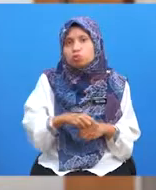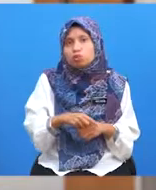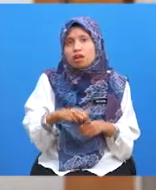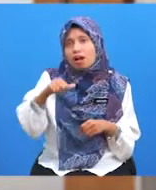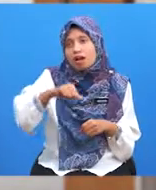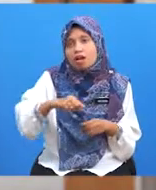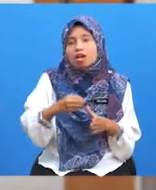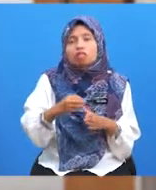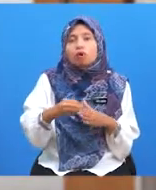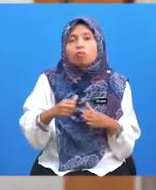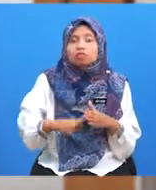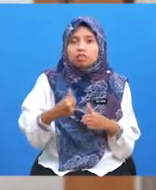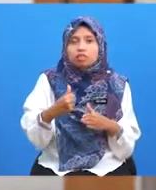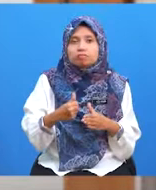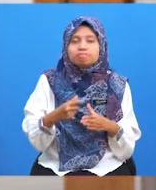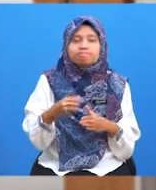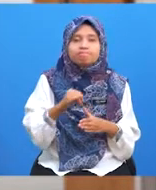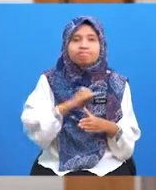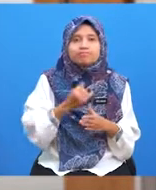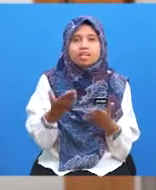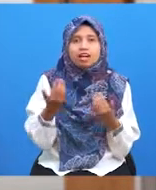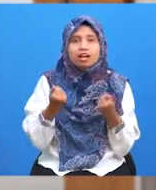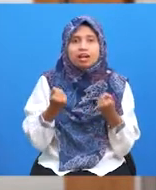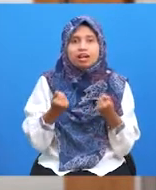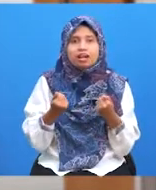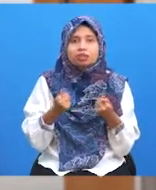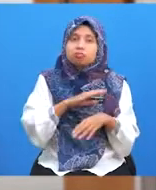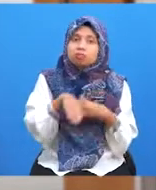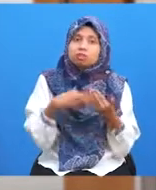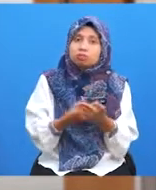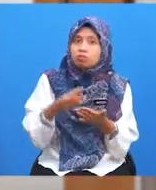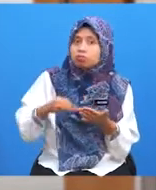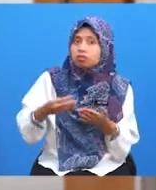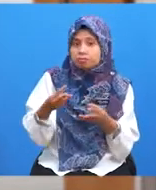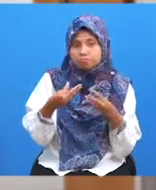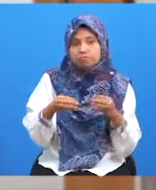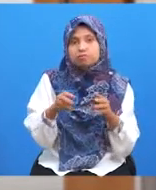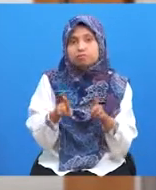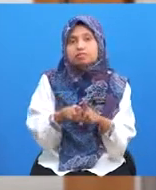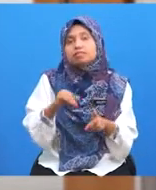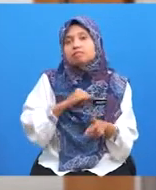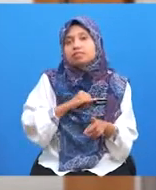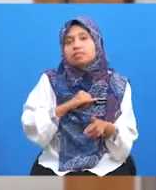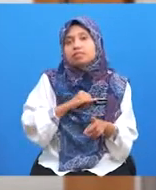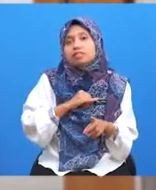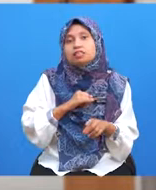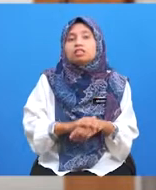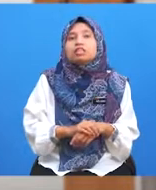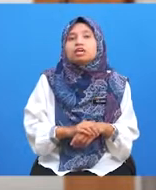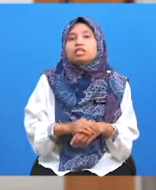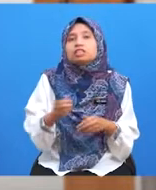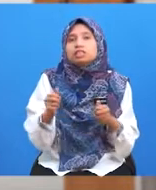mlangwe Saya harap awak masih lagi bersama saya untuk meneruskan perbincangan tajuk kita